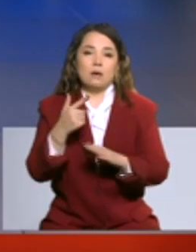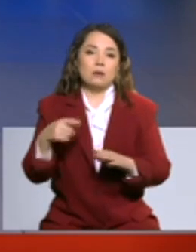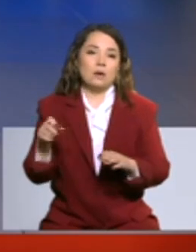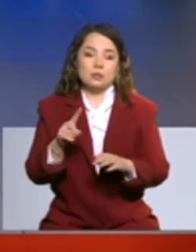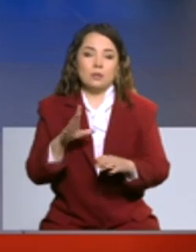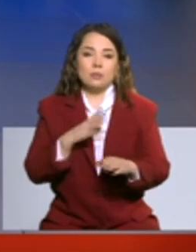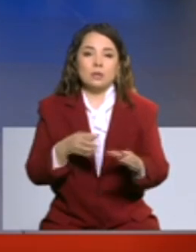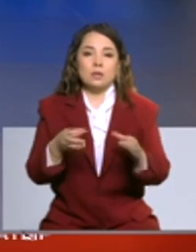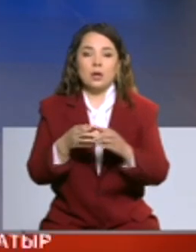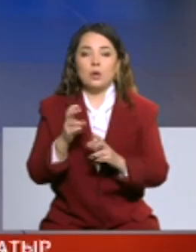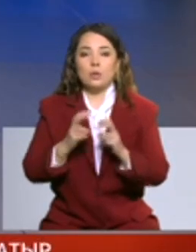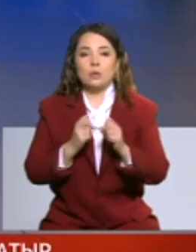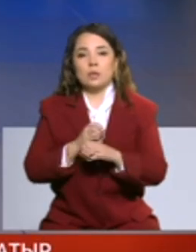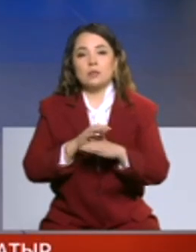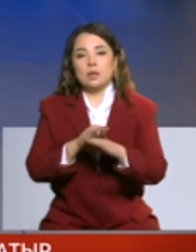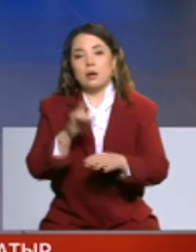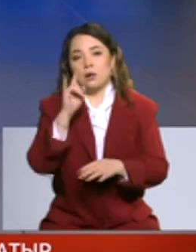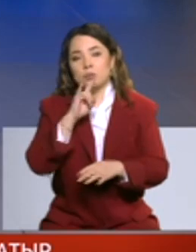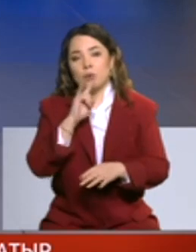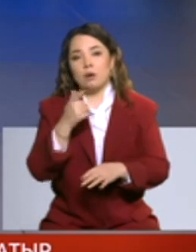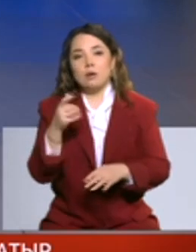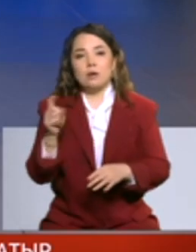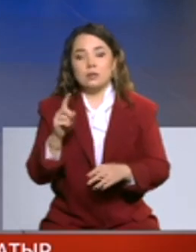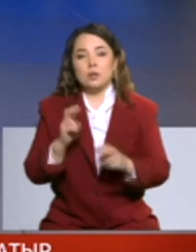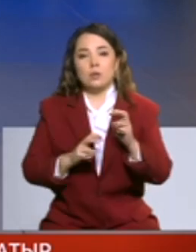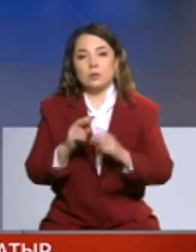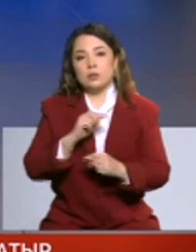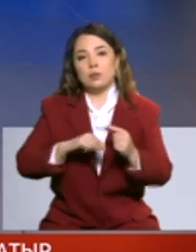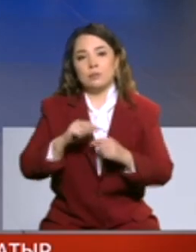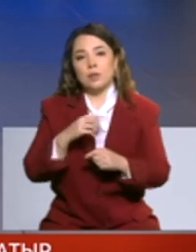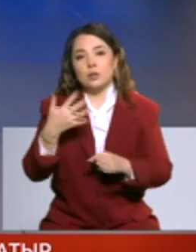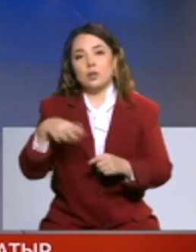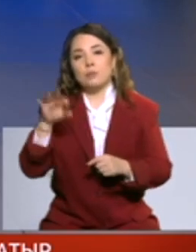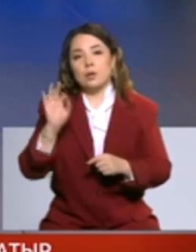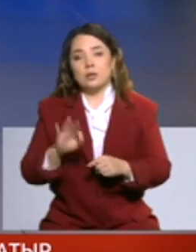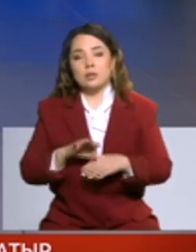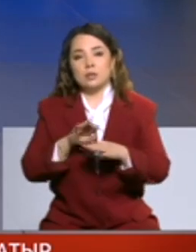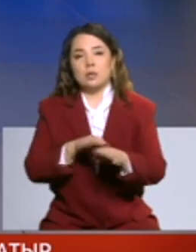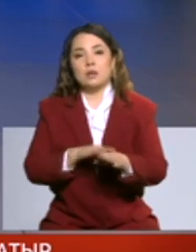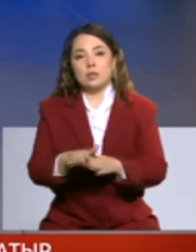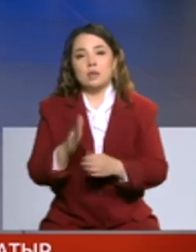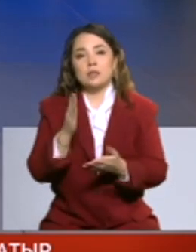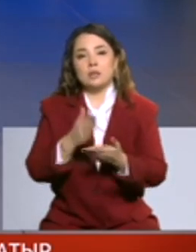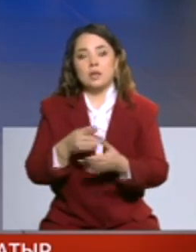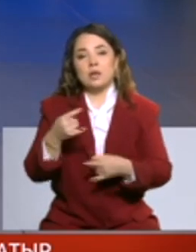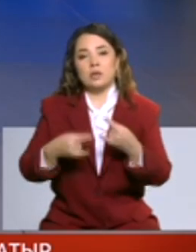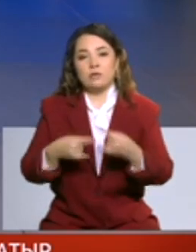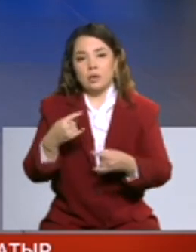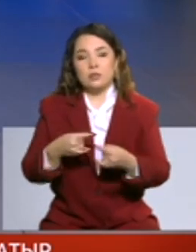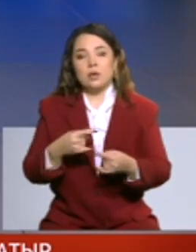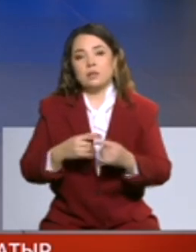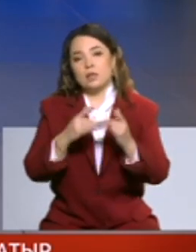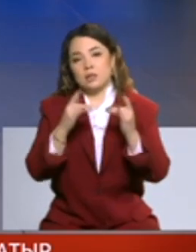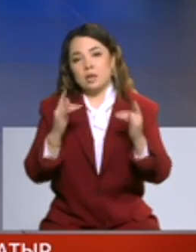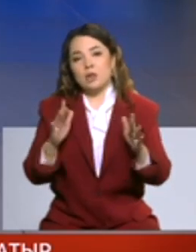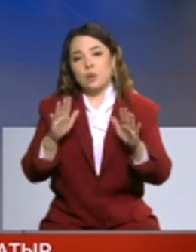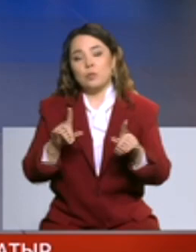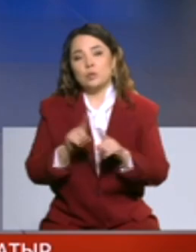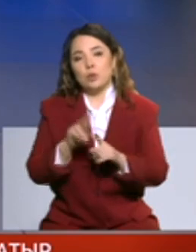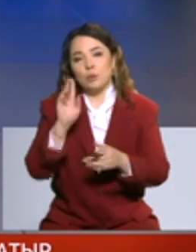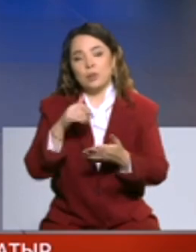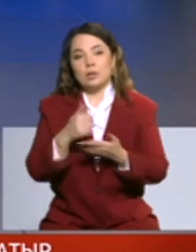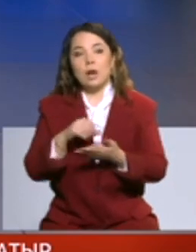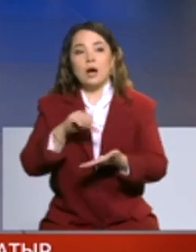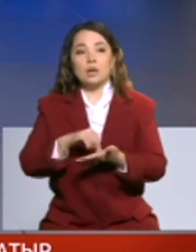бен конденсат өндіріледі. Қазмұнайгаз кәсіпорнының 50%-дық үлесі бар екен орнын тікелей эфирдегі телекөпірде үкімет